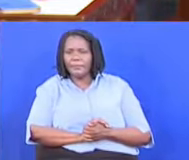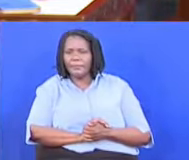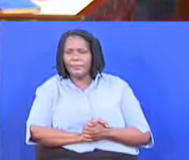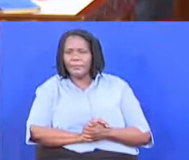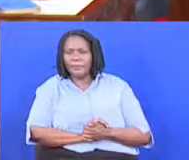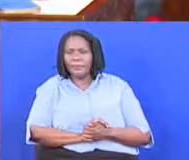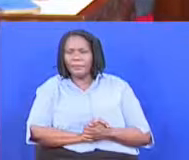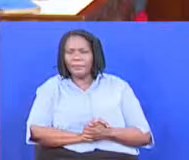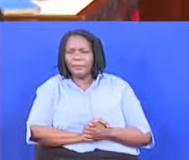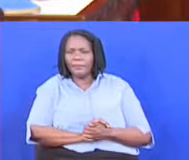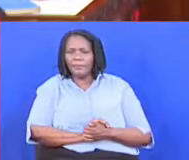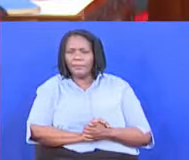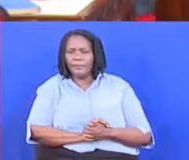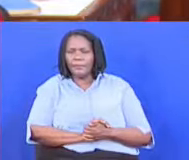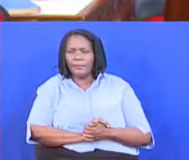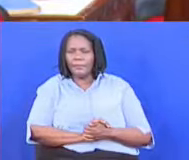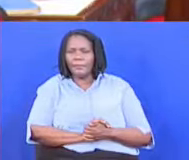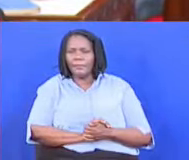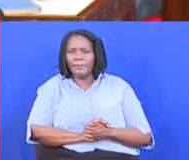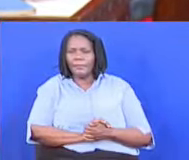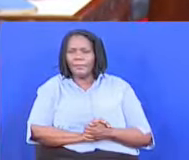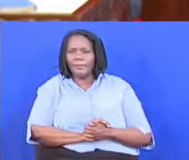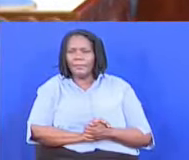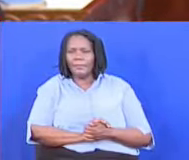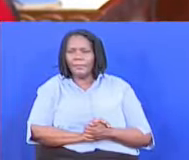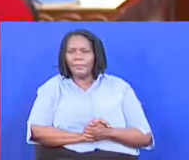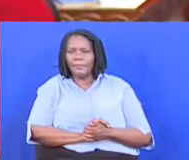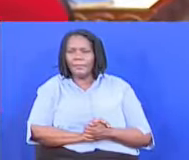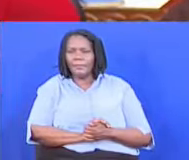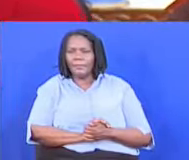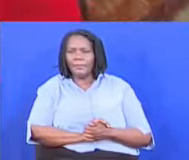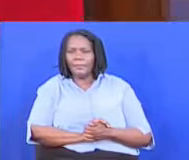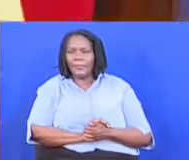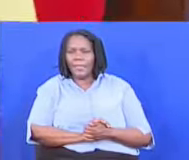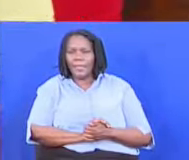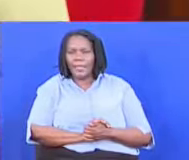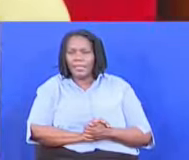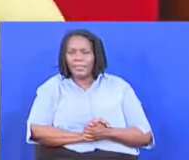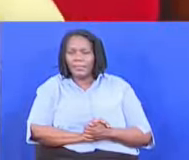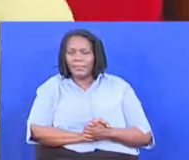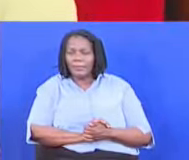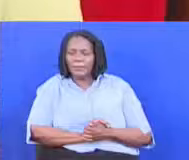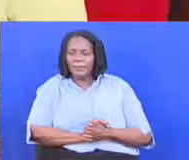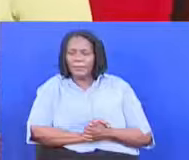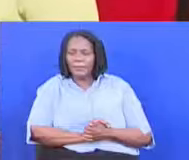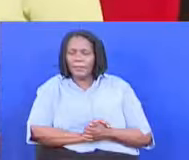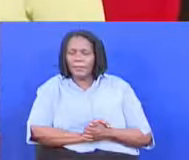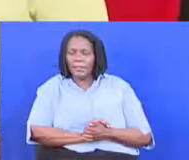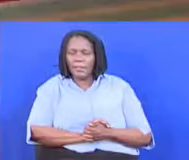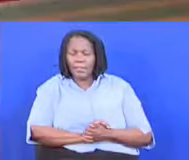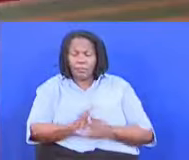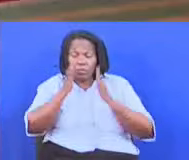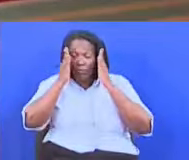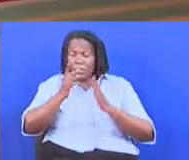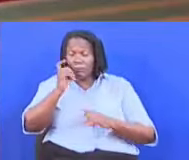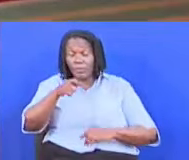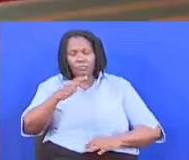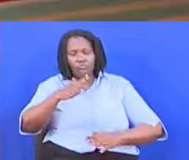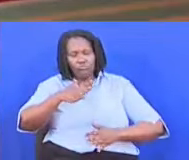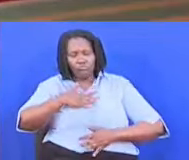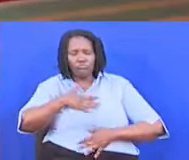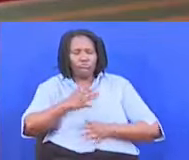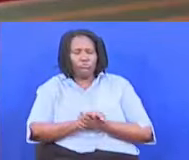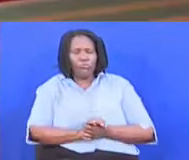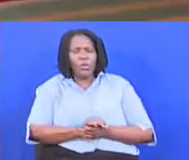Mheshimiwa Waziri, majibu. Mheshimiwa Spika, nimshukuru Mheshimiwa Tuza kwa swali yake mawili ya nyongeza.